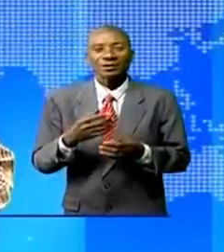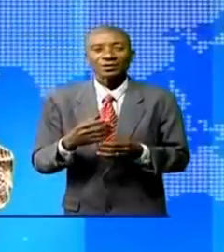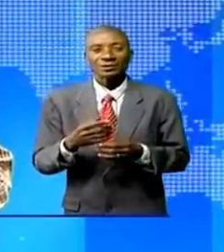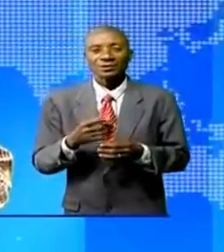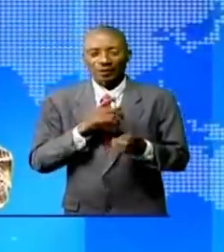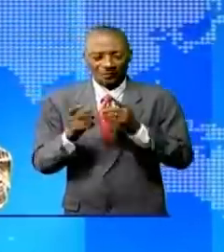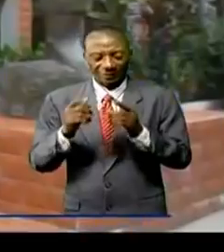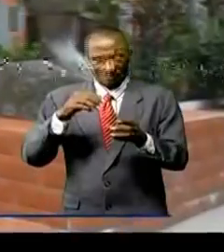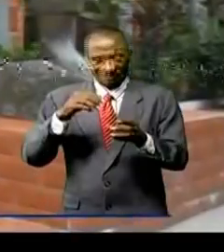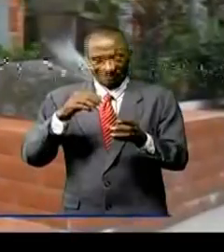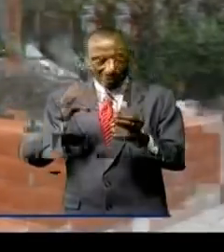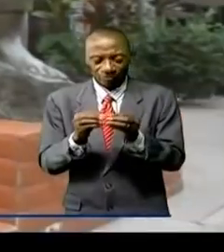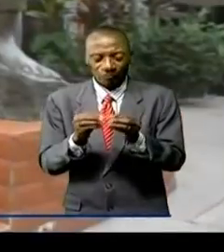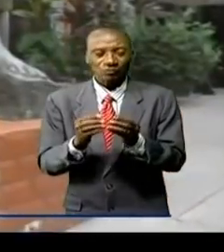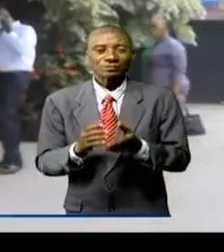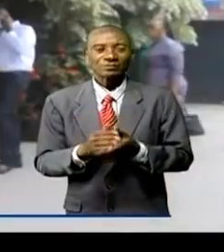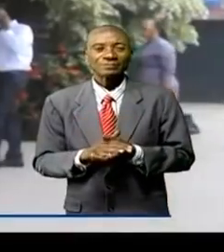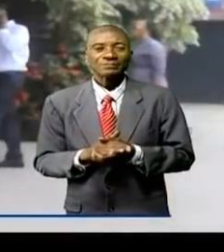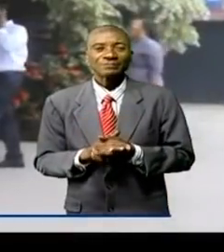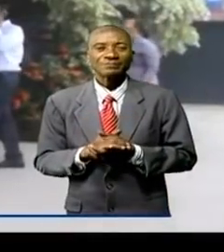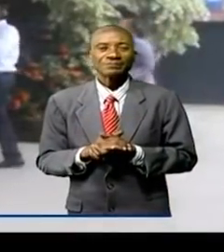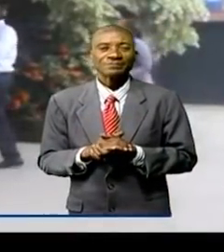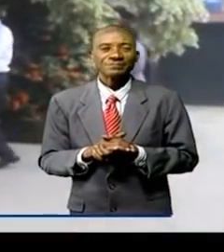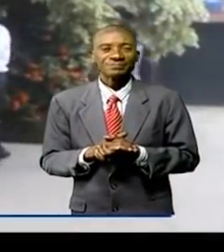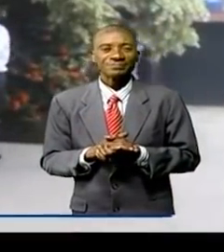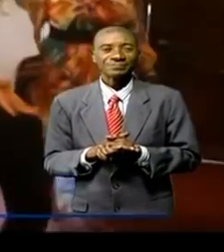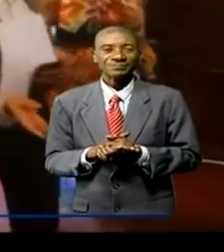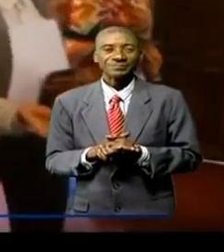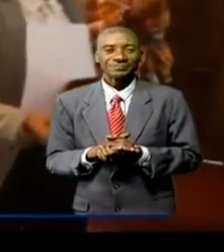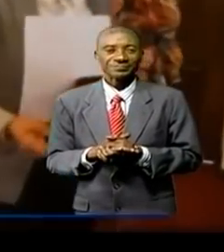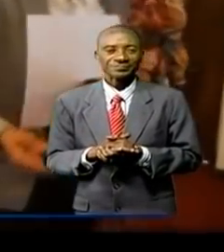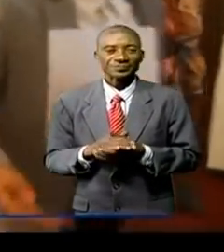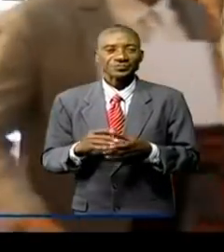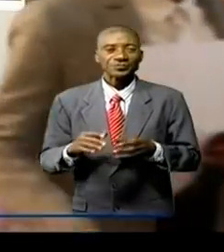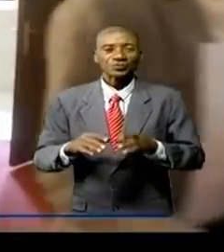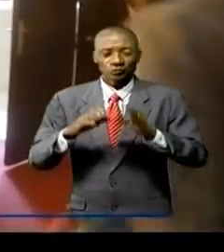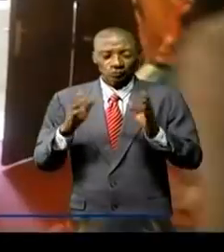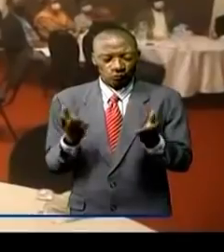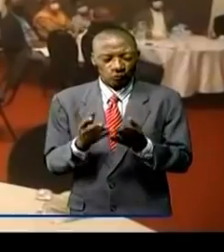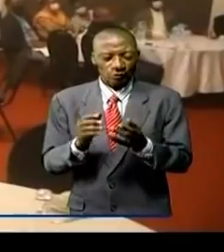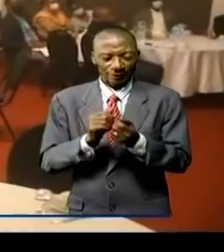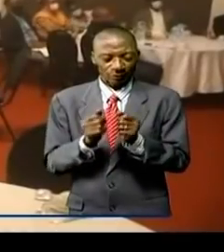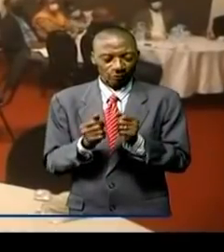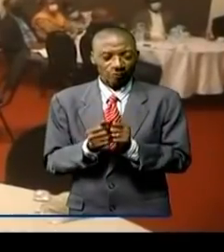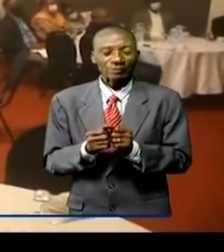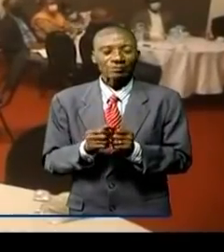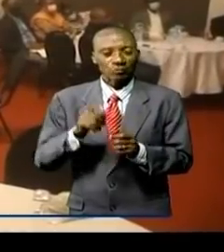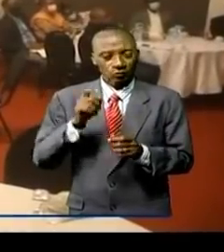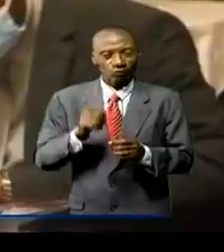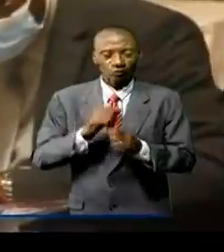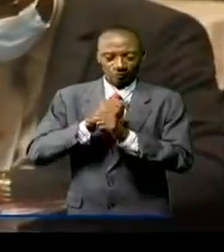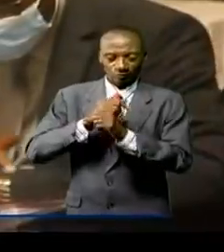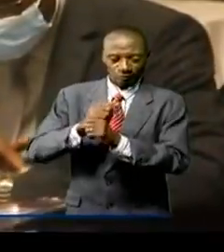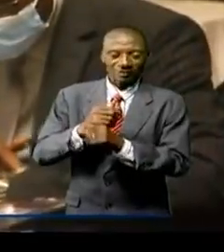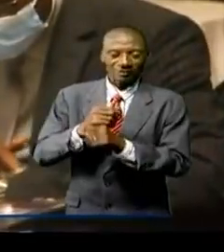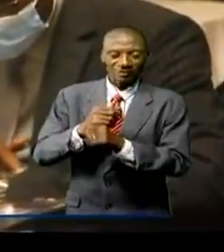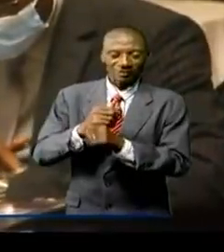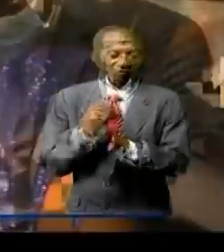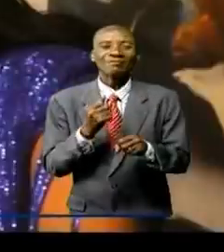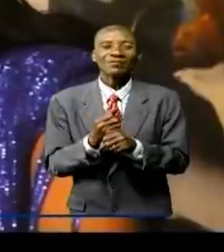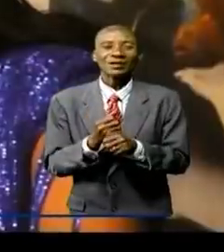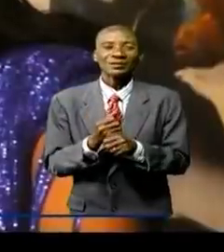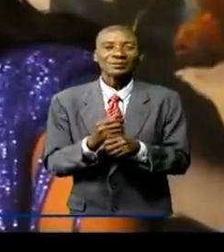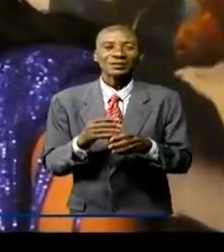Cédric Enina. La loi sur la sous-traitance doit être appliquée pour protéger les emplois et garantir par ricochet la